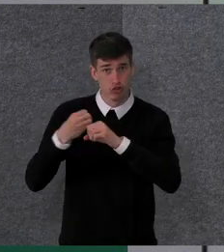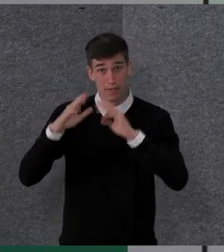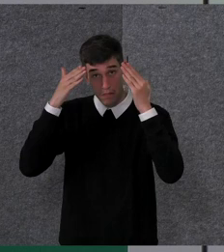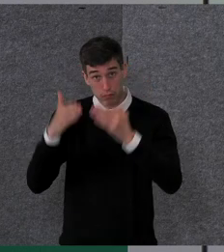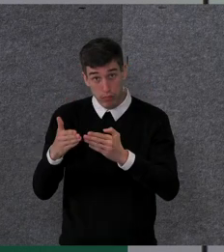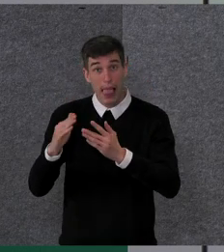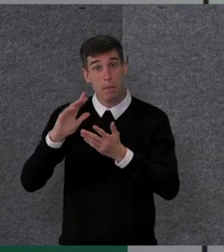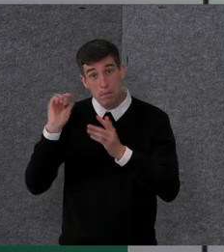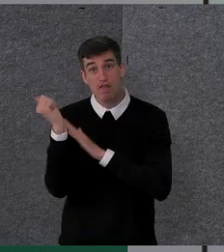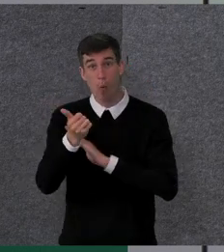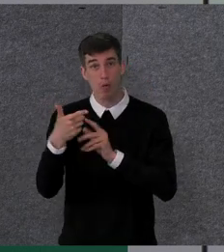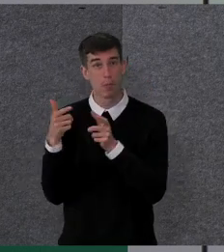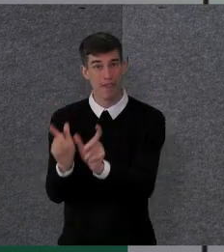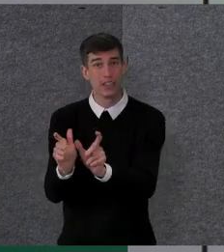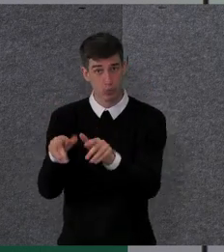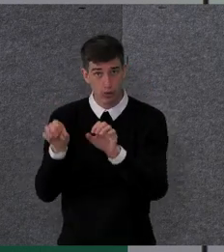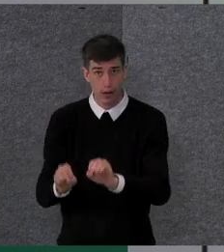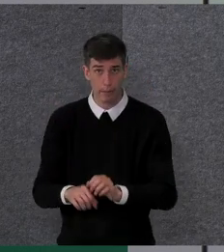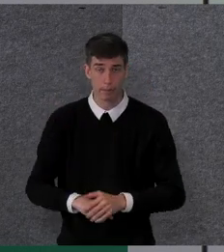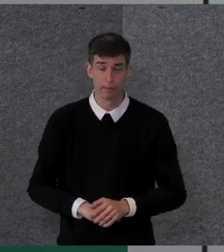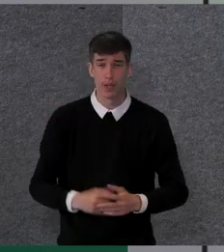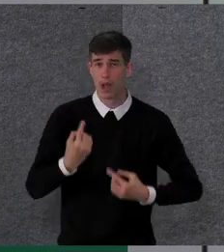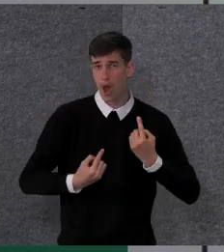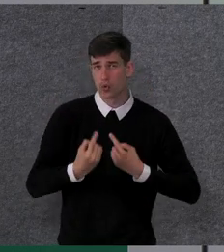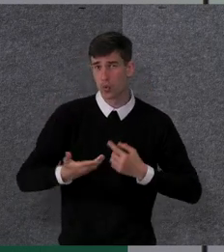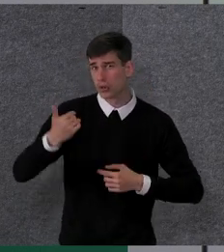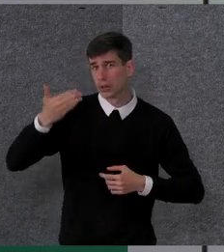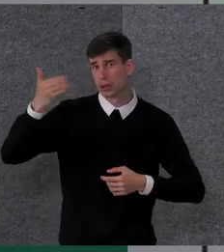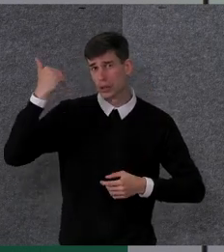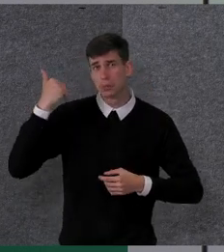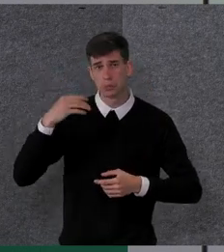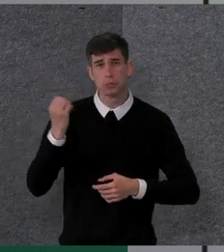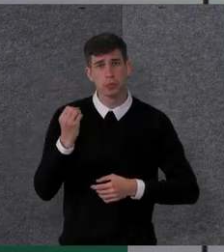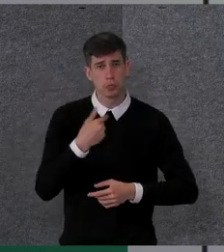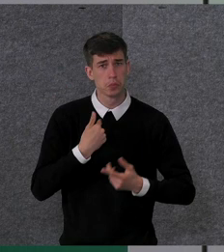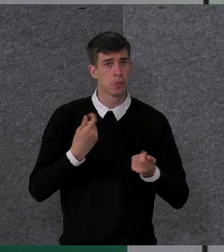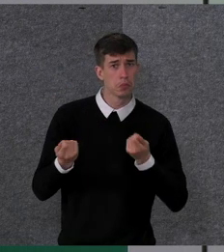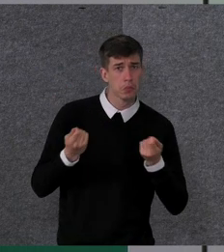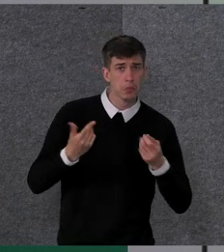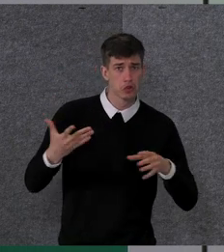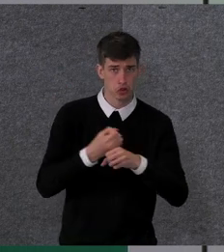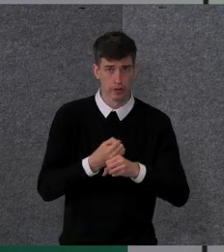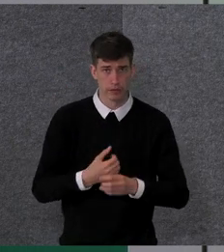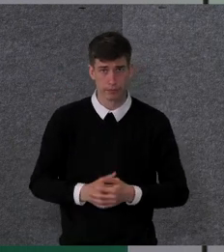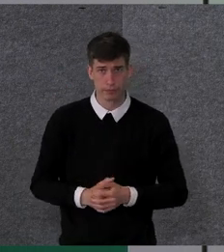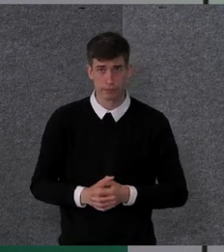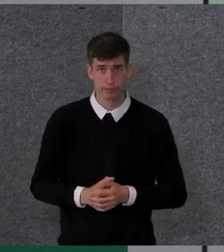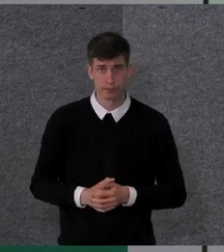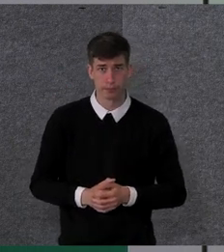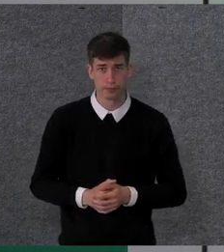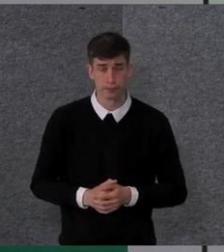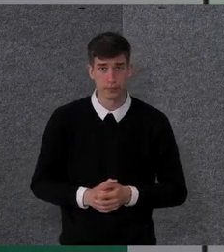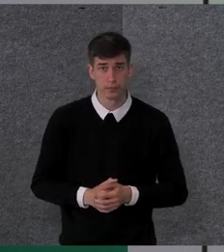ist Prävention möglich. Und wir Grünen haben da in der Vergangenheit schon viel auf die Schiene gebracht. Für mich heißt es jetzt, hier